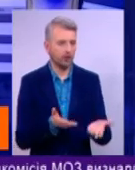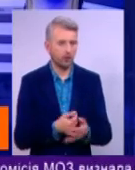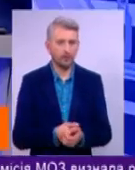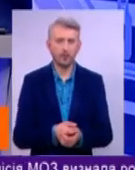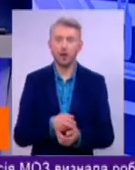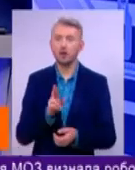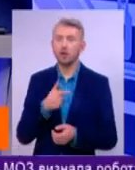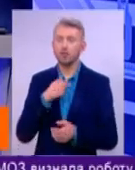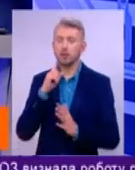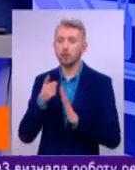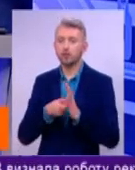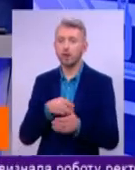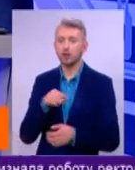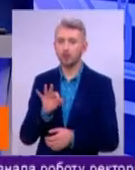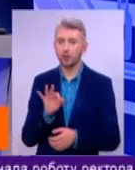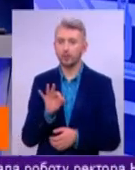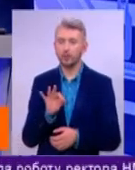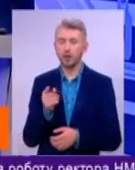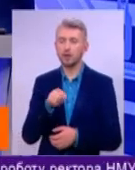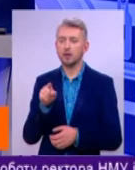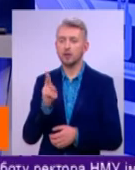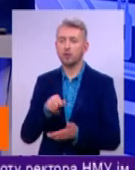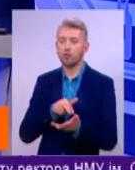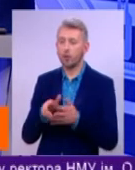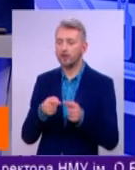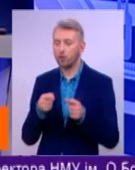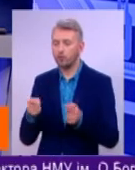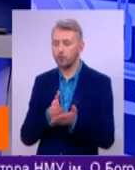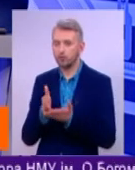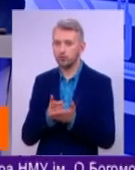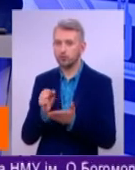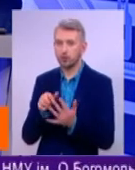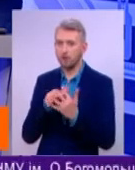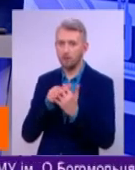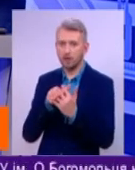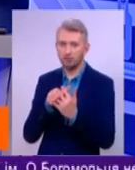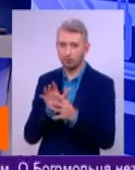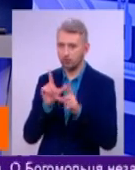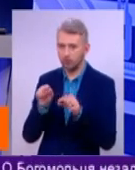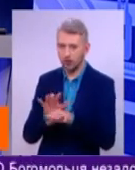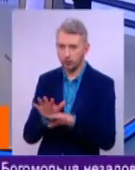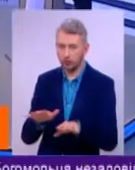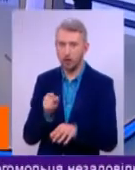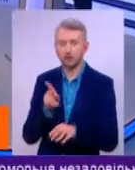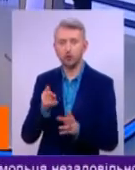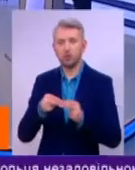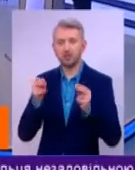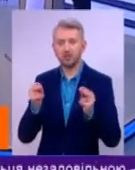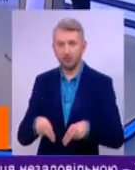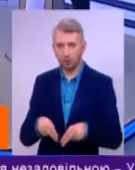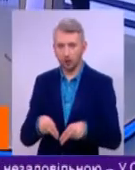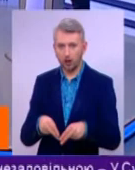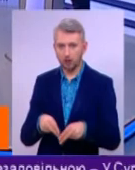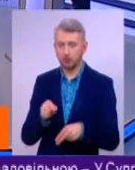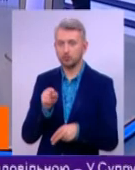але як ми з'ясували, то ті, хто проходять строкову службу, на передову не їдуть. Ті ж, хто підписав контракт,